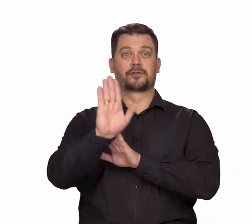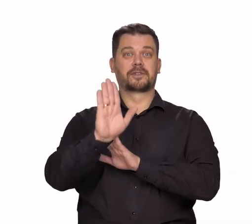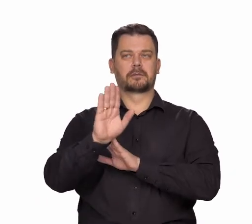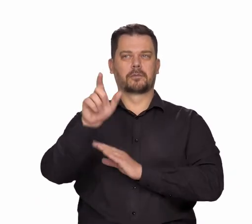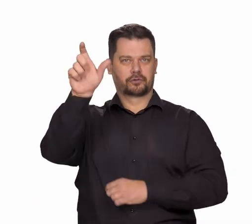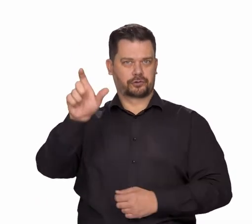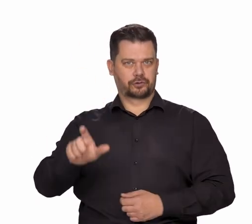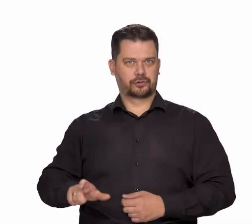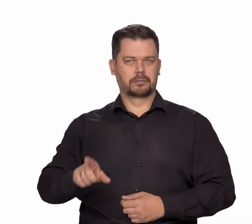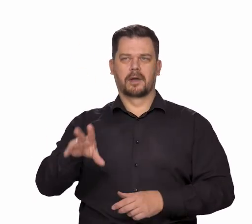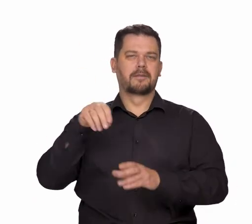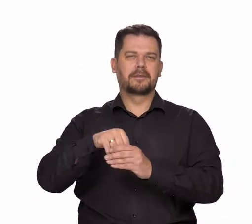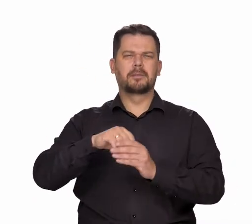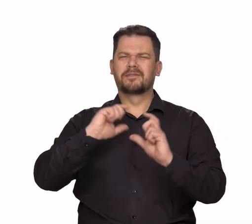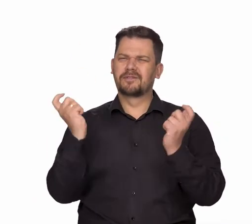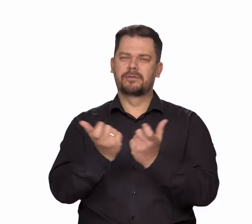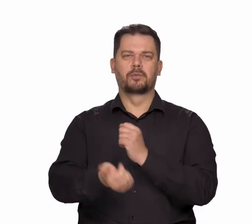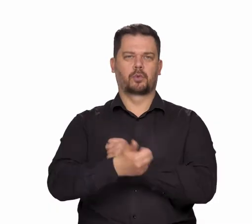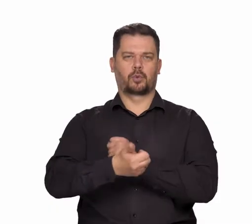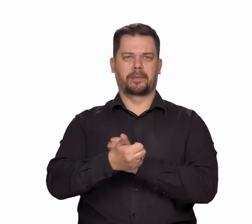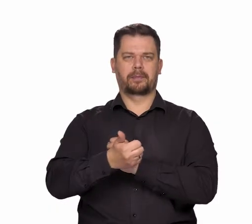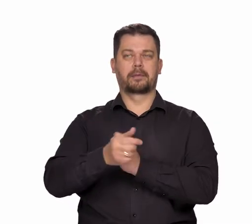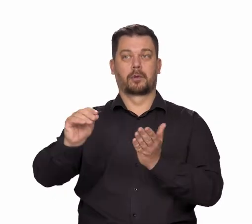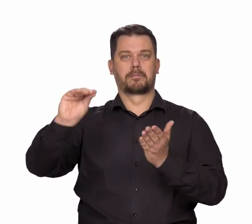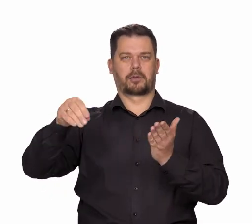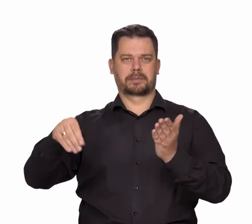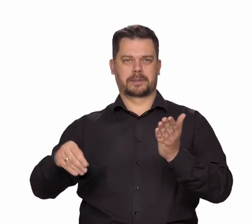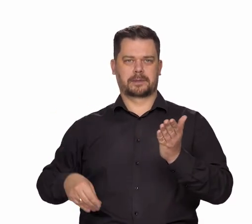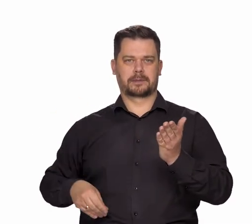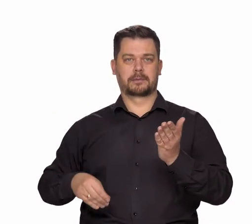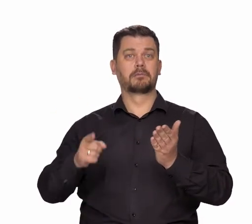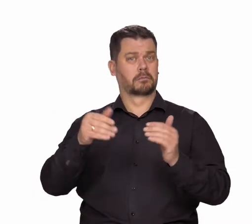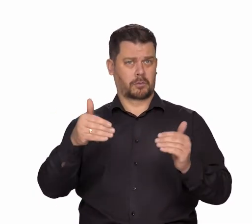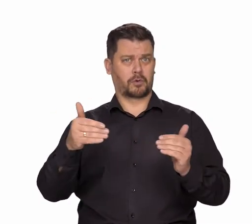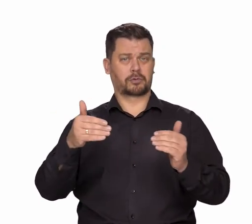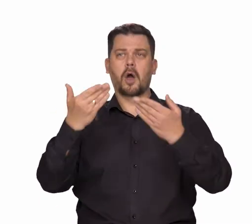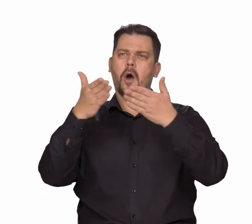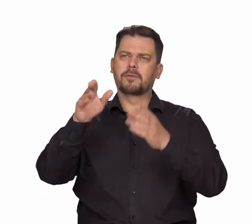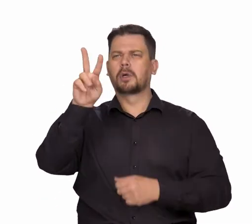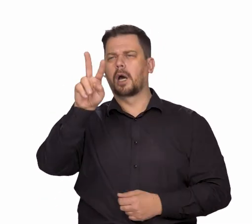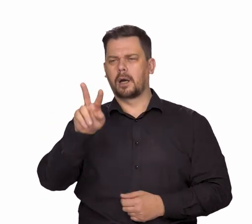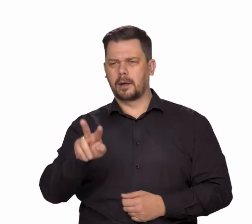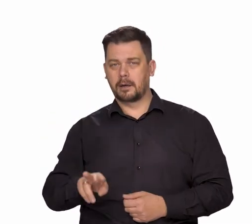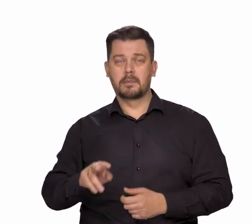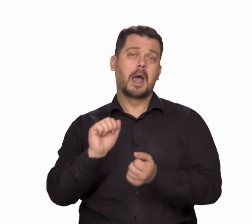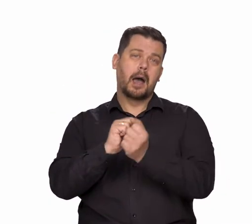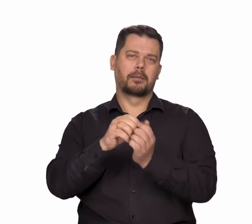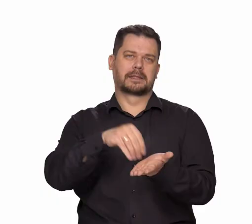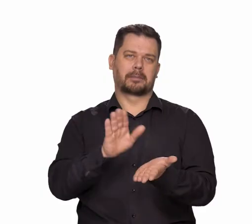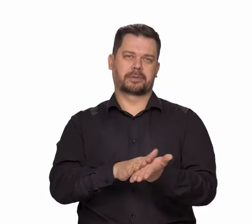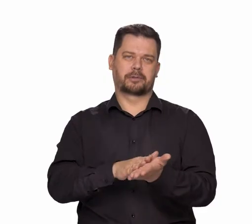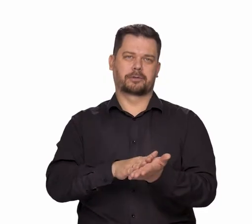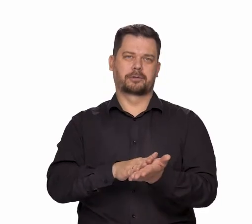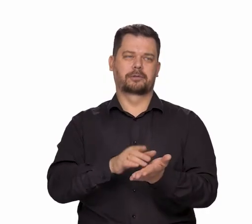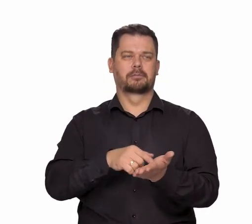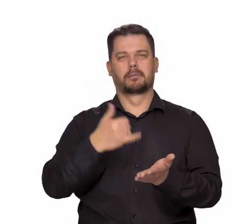Wyświetli ci się strona, na której udostępniamy dokumenty do podpisania. Możesz je otworzyć i zapoznać się z nimi lub